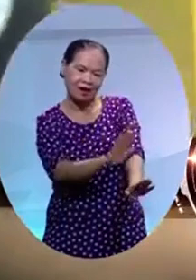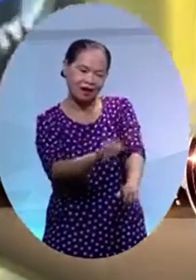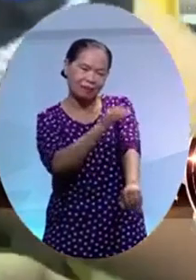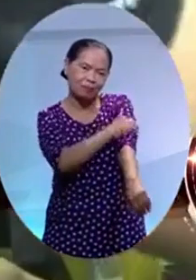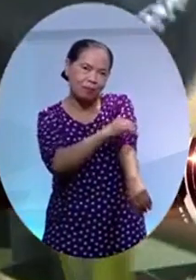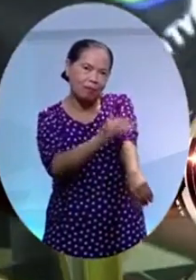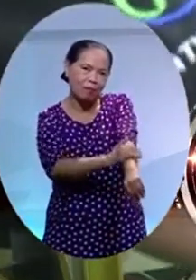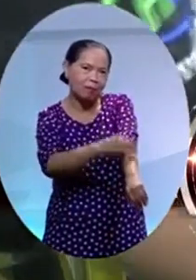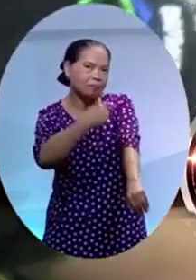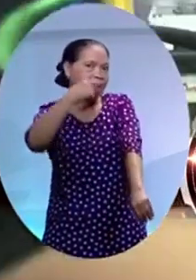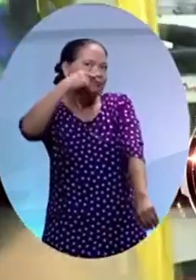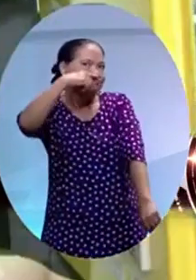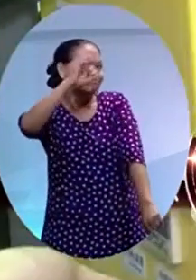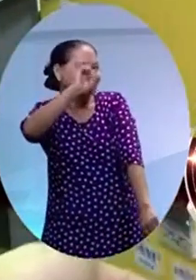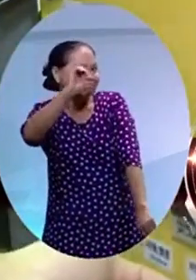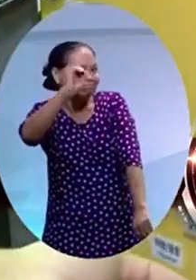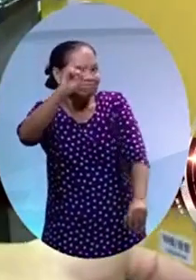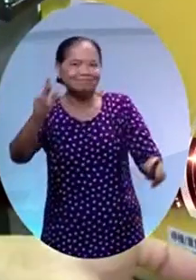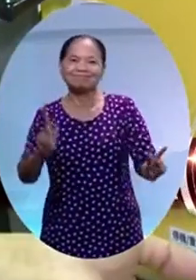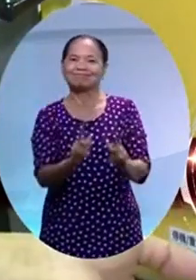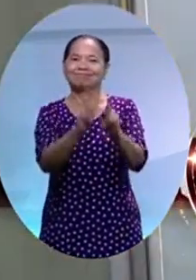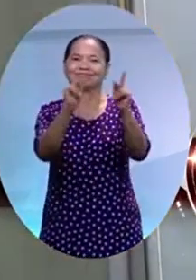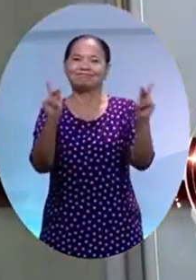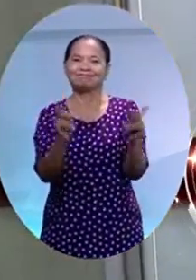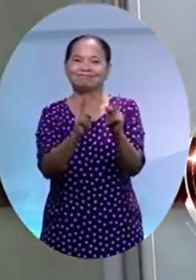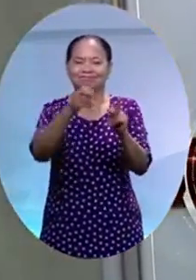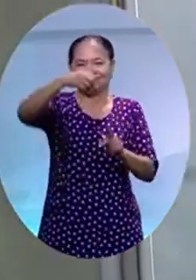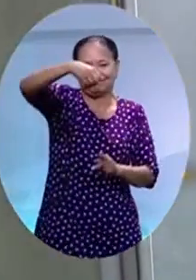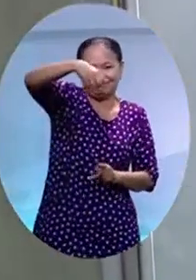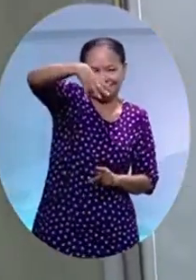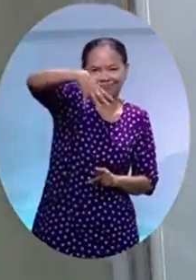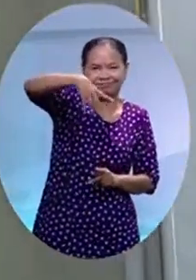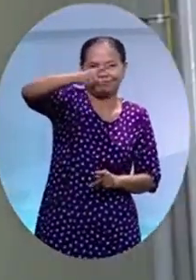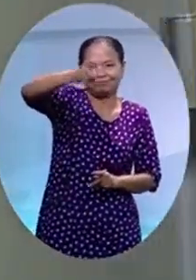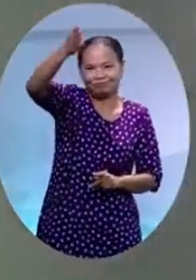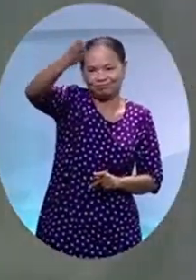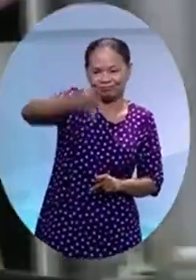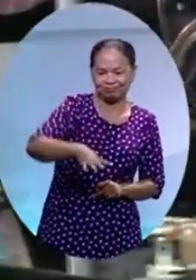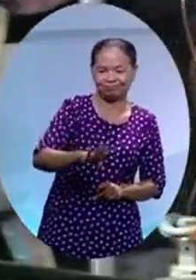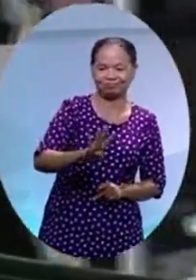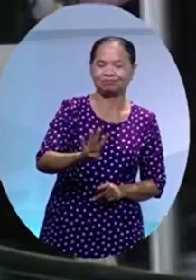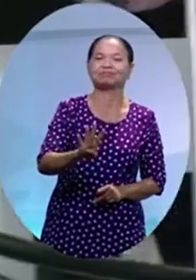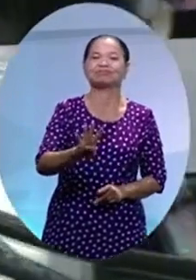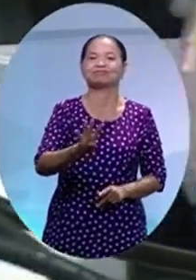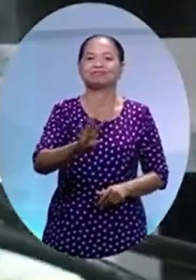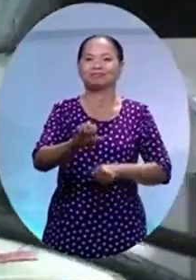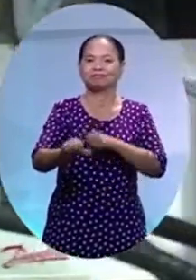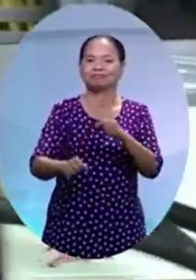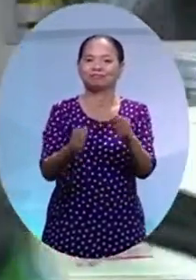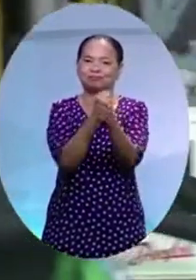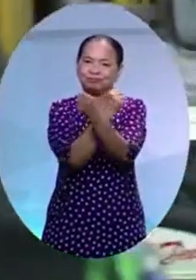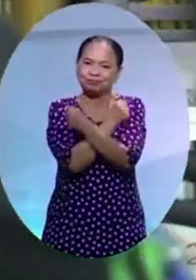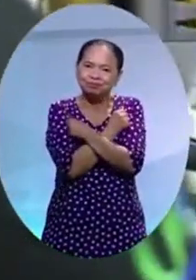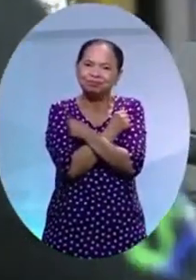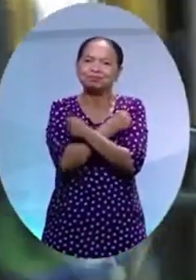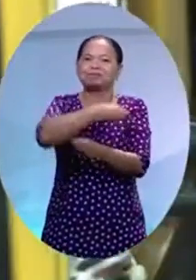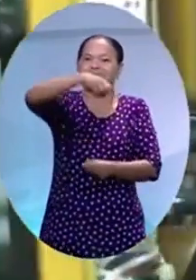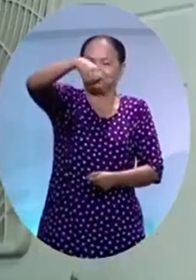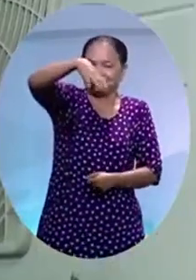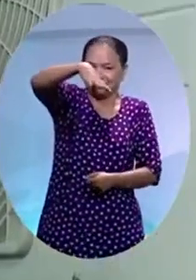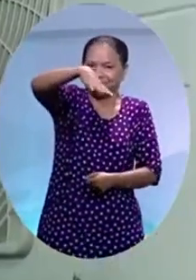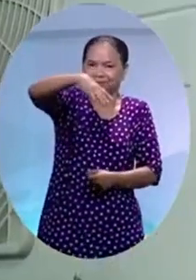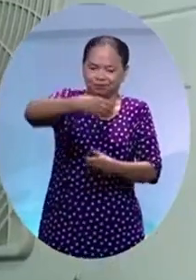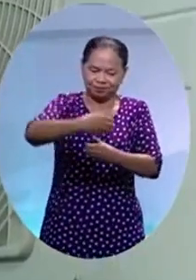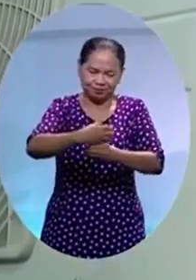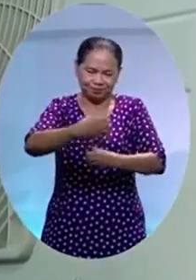mùi gây ô nhiễm không khí. Mức tiêu thụ điện chỉ bằng 1/4 mức tiêu thụ năng lượng so với sưởi ấm bằng điện hoặc là hơi. Hệ thống thân thiện với